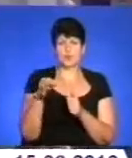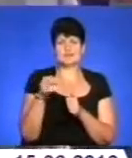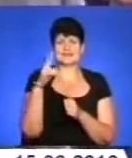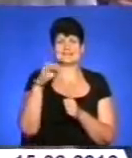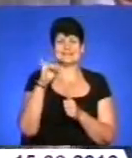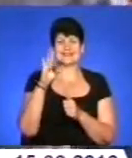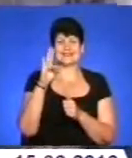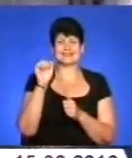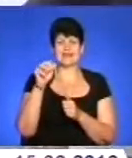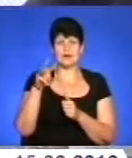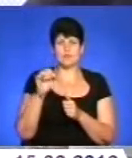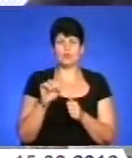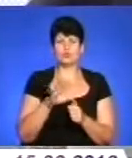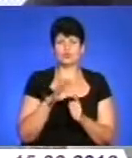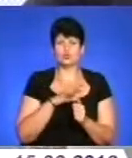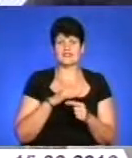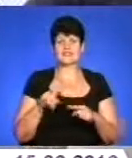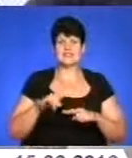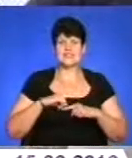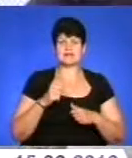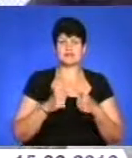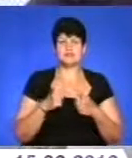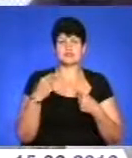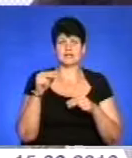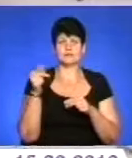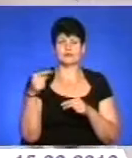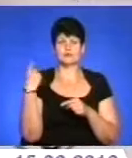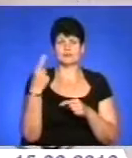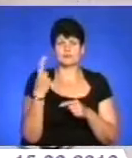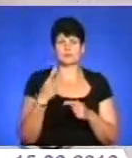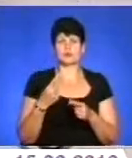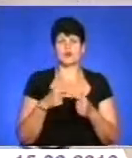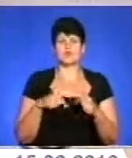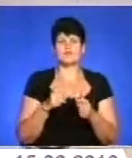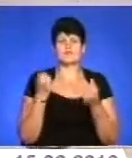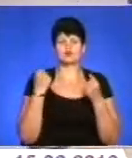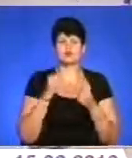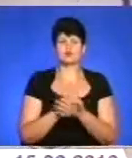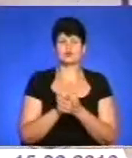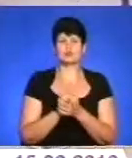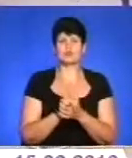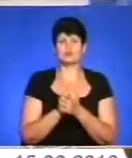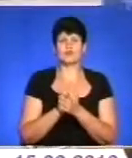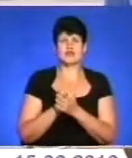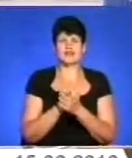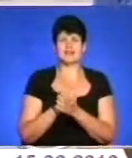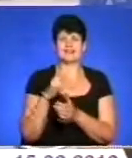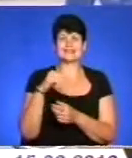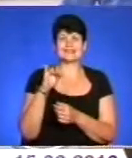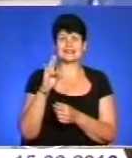«Динамо» відбулися фінальні змагання чемпіонату Тернопільської обласної організації фізкультурно-спортивного товариства «Динамо України»